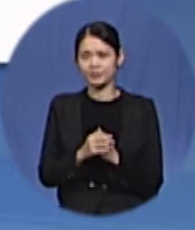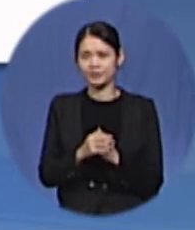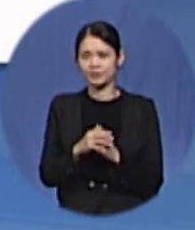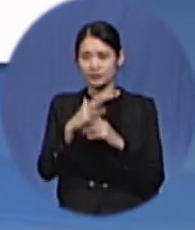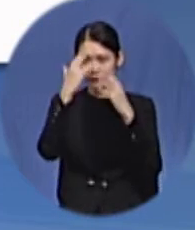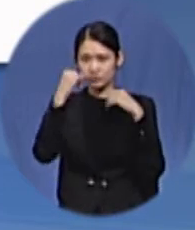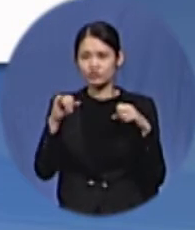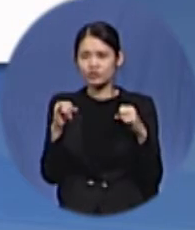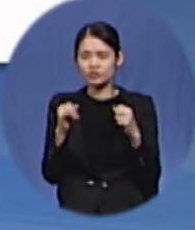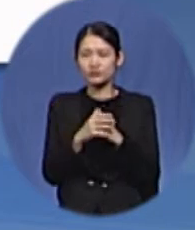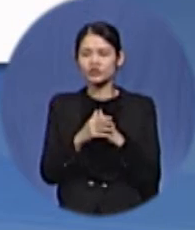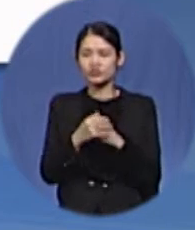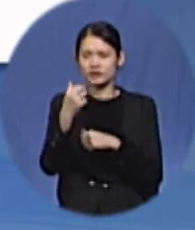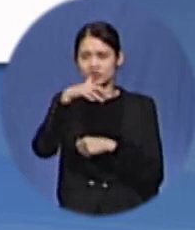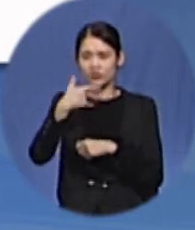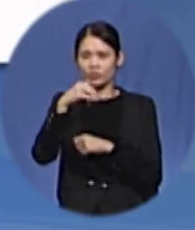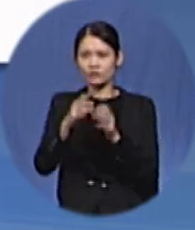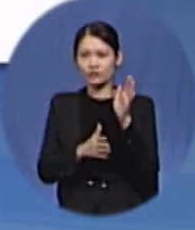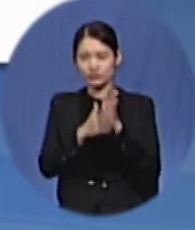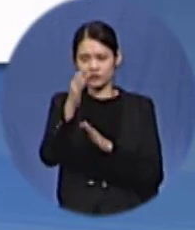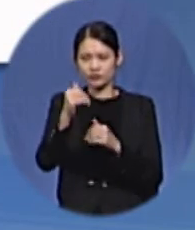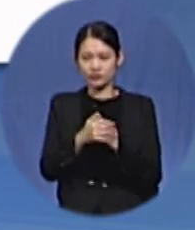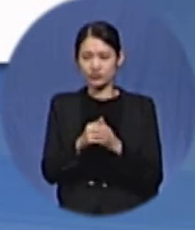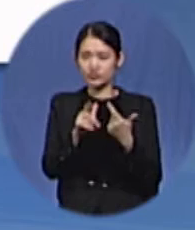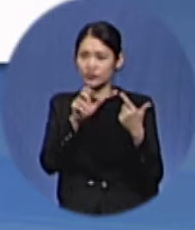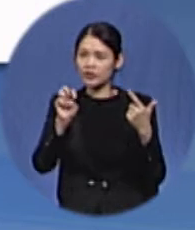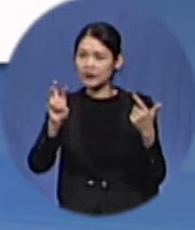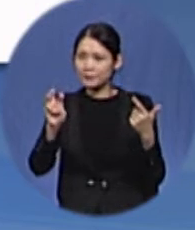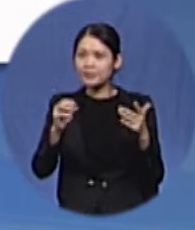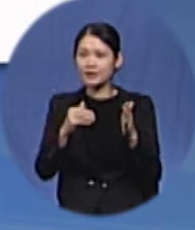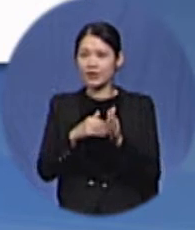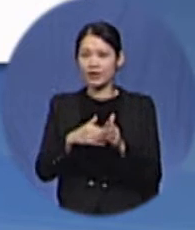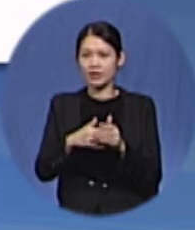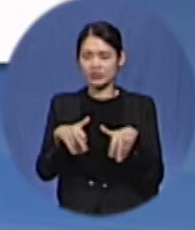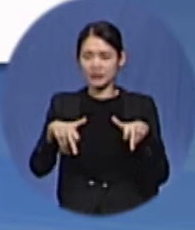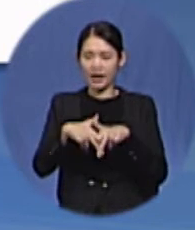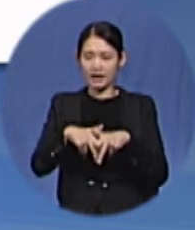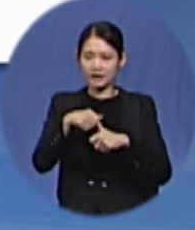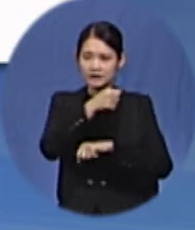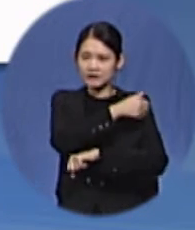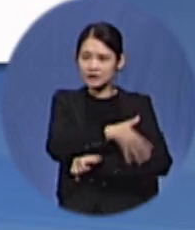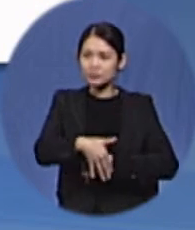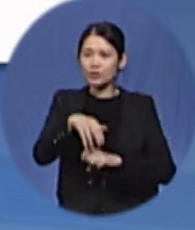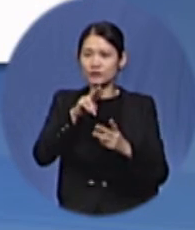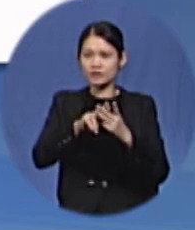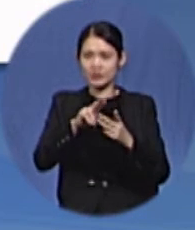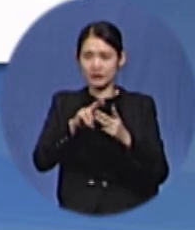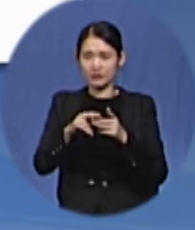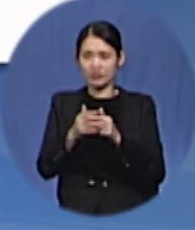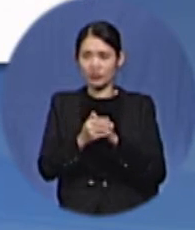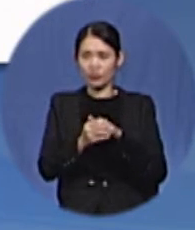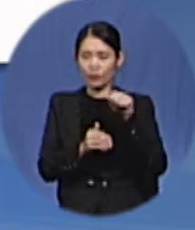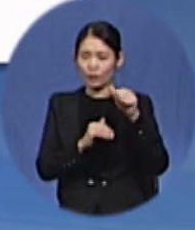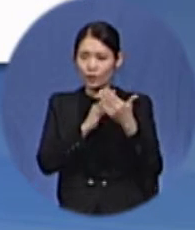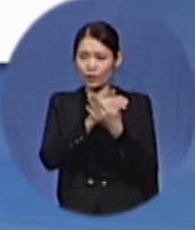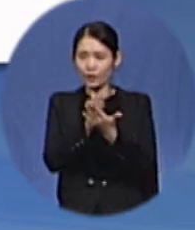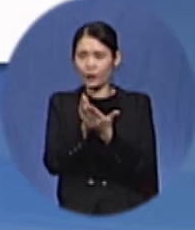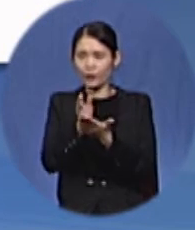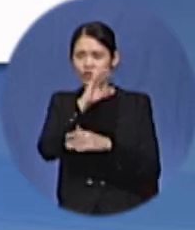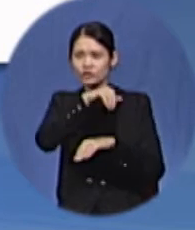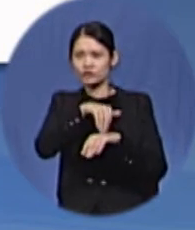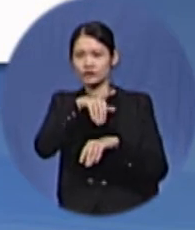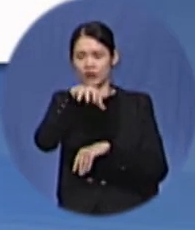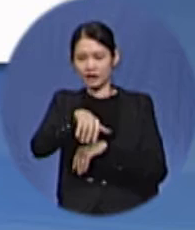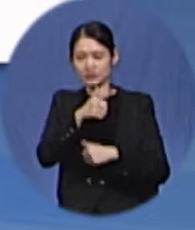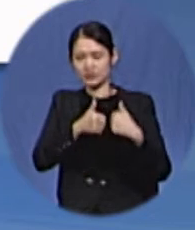충북 청주시가 오는 6월 31일까지 장애인 스포츠센터와 근대 5종 훈련장을 무료로 시범